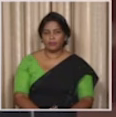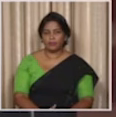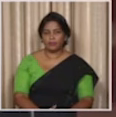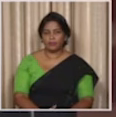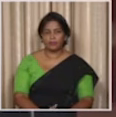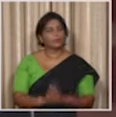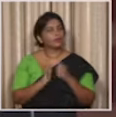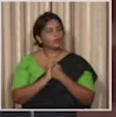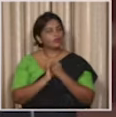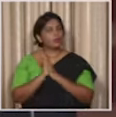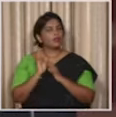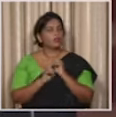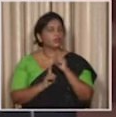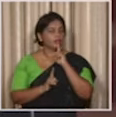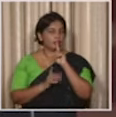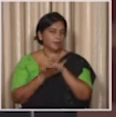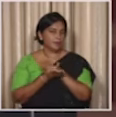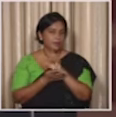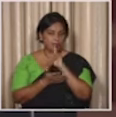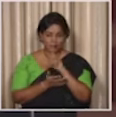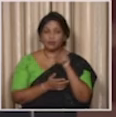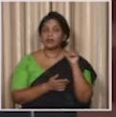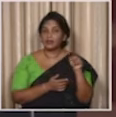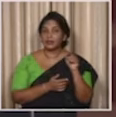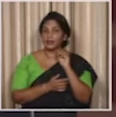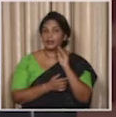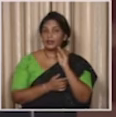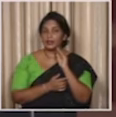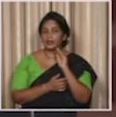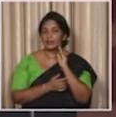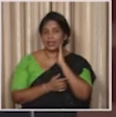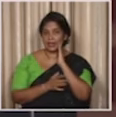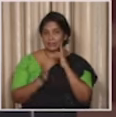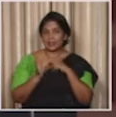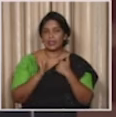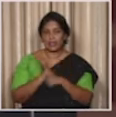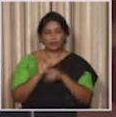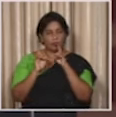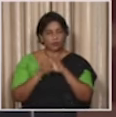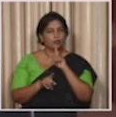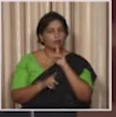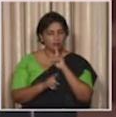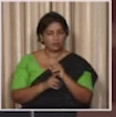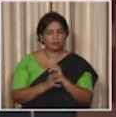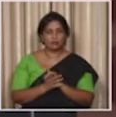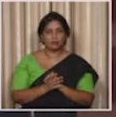මං ගරු ඇමෙතුමාට පැහැදිලි කරන්න. දැන් ඉංග්‍රීසි පදතේ තියෙන මෙහෙම